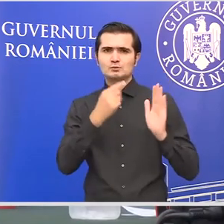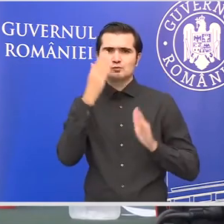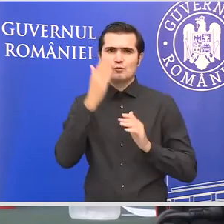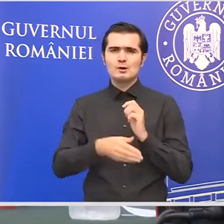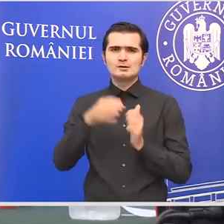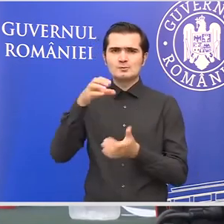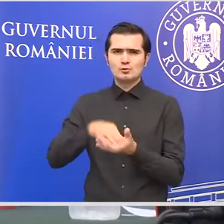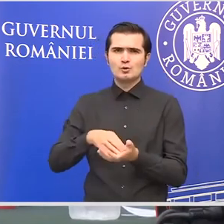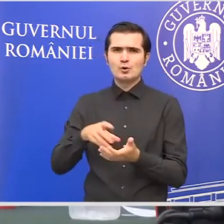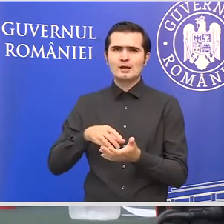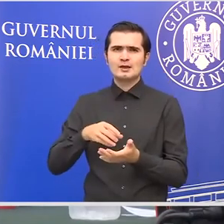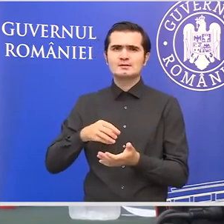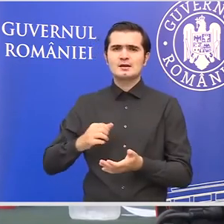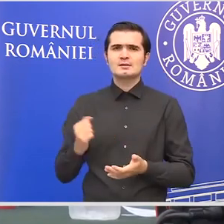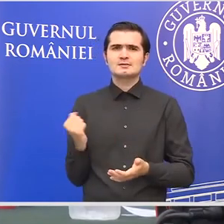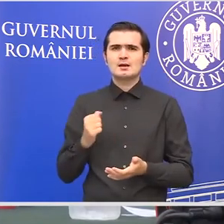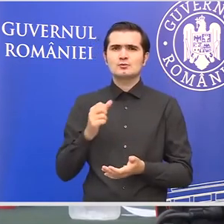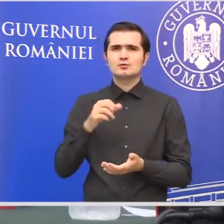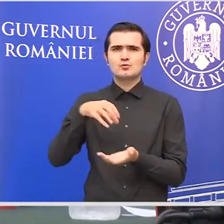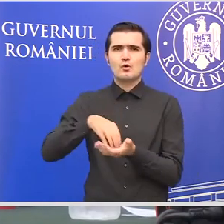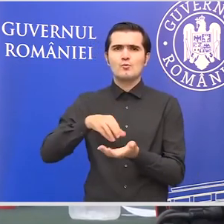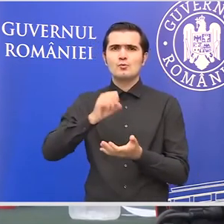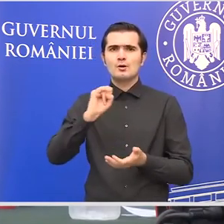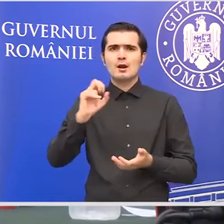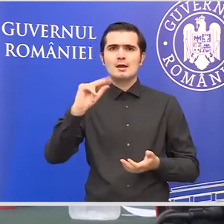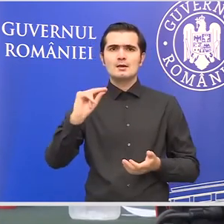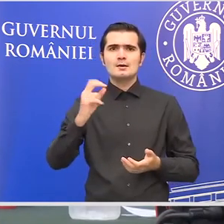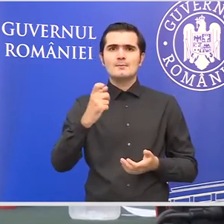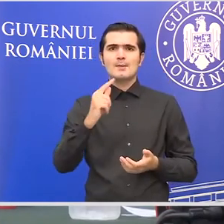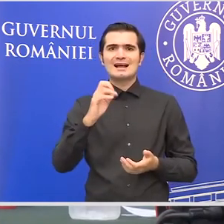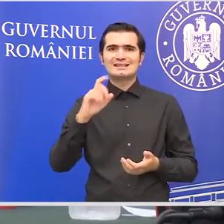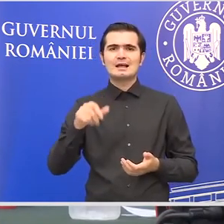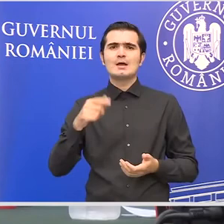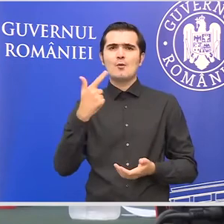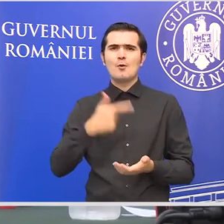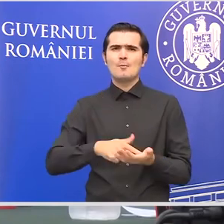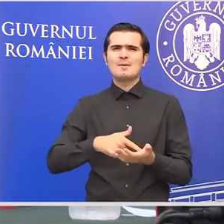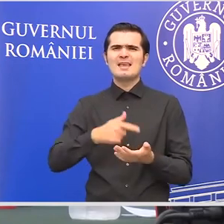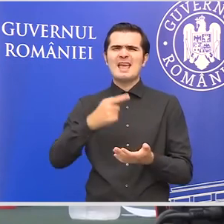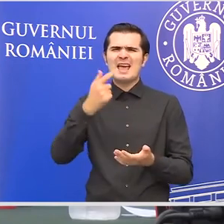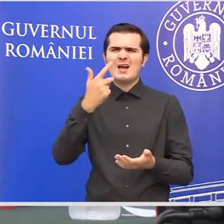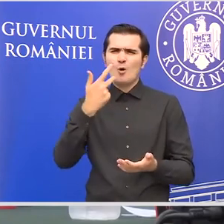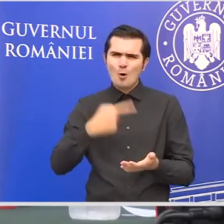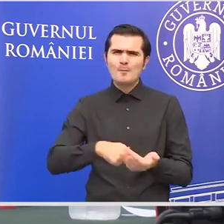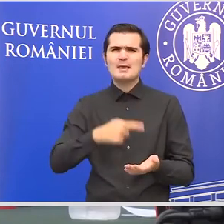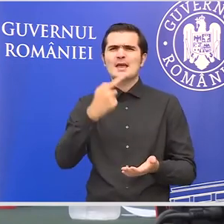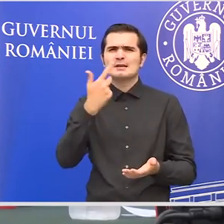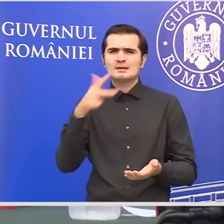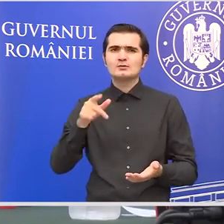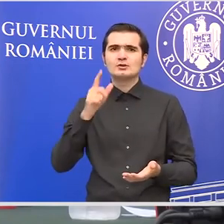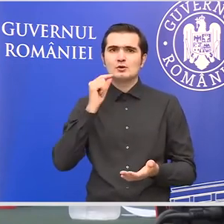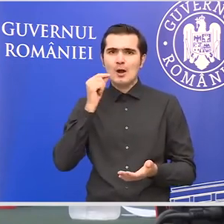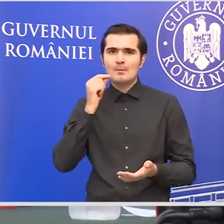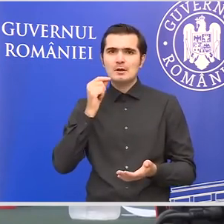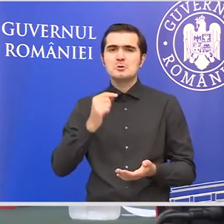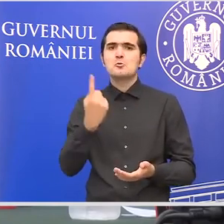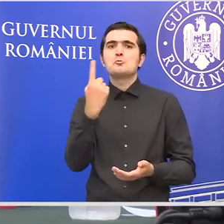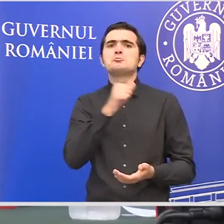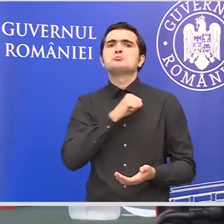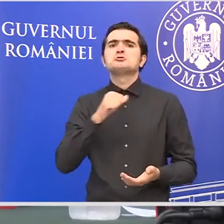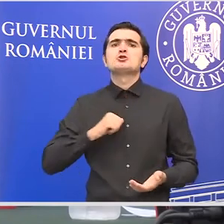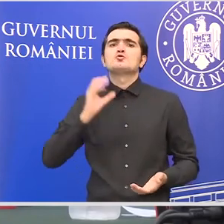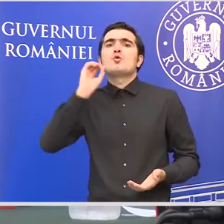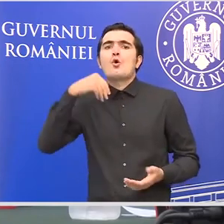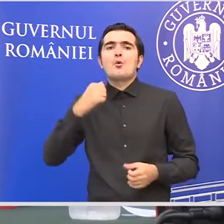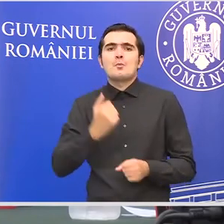comuna Ipatele, în care din 1300 de persoane eligibile s-a vaccinat o singură persoană cu o singură doză